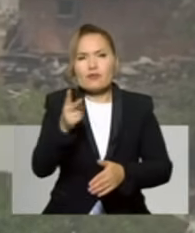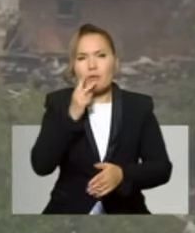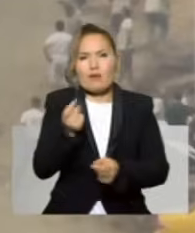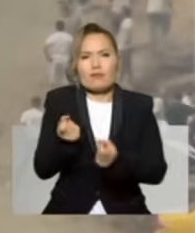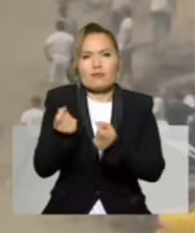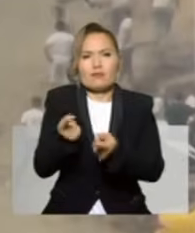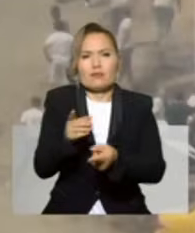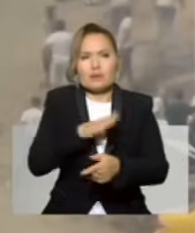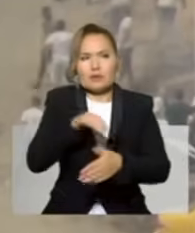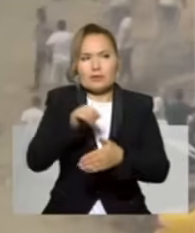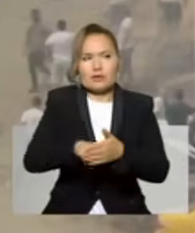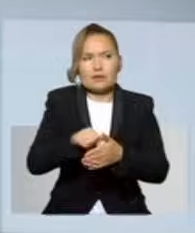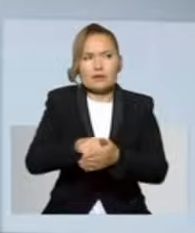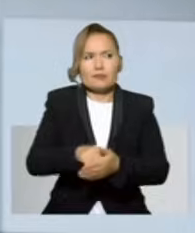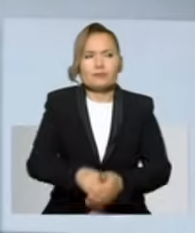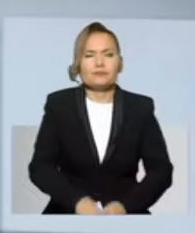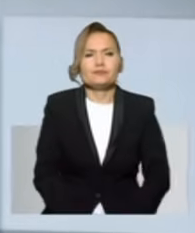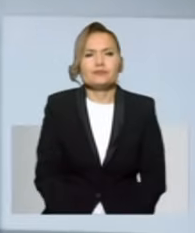жатыр.